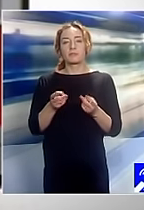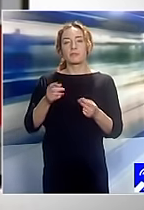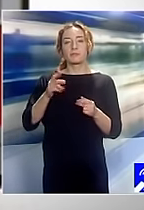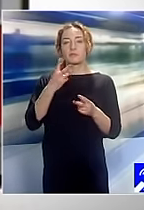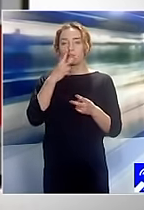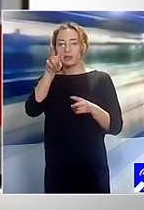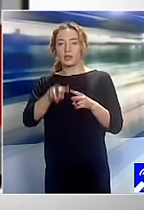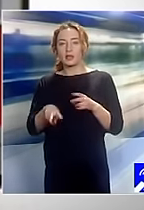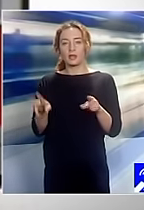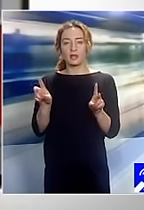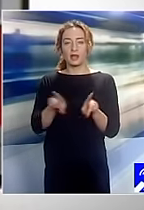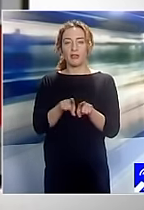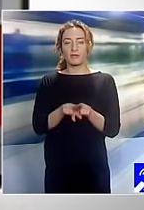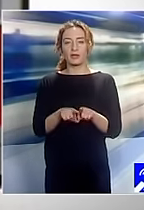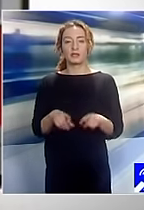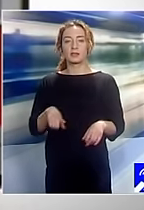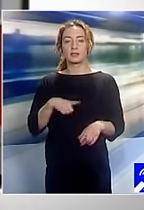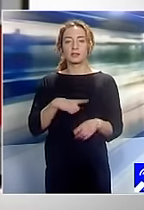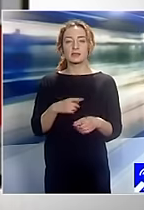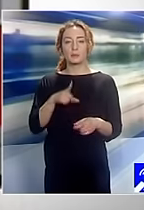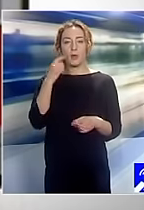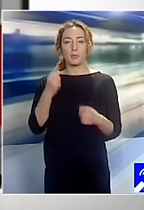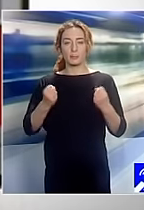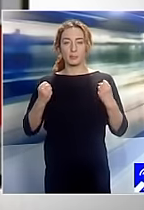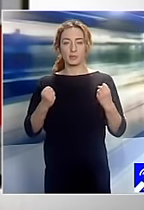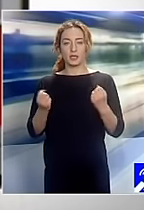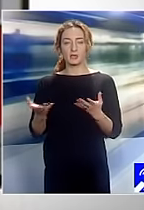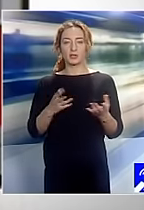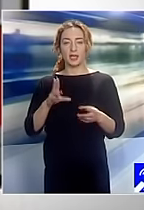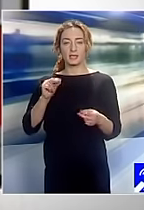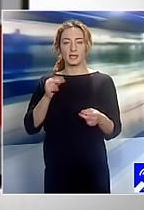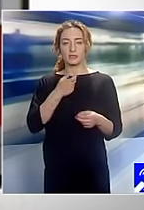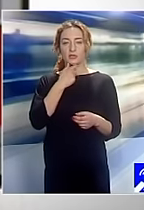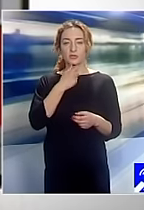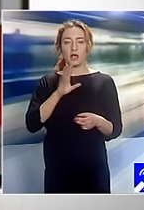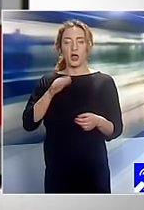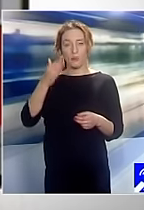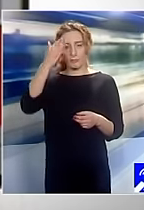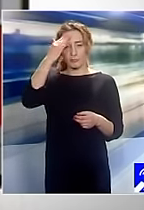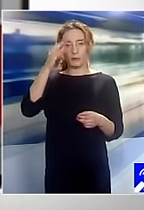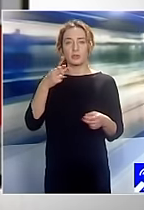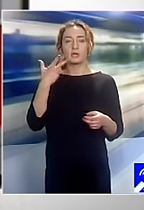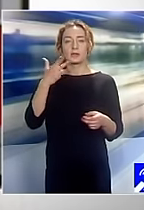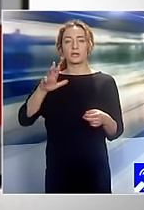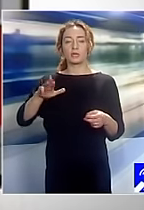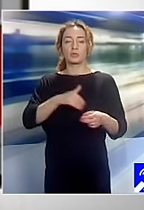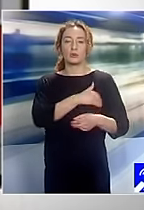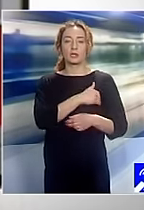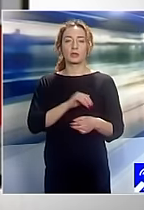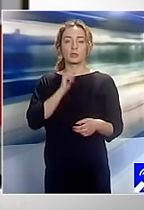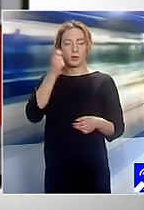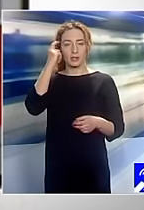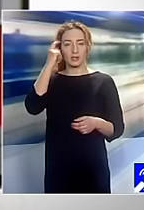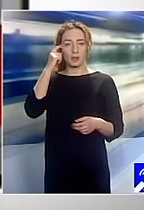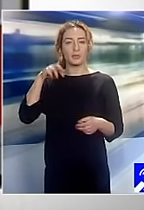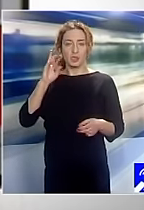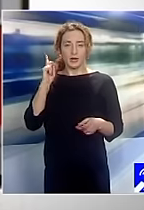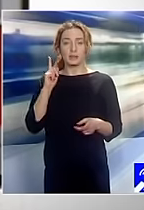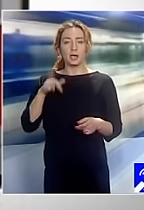de organismul gazdă. Sunt oameni puternici care la 30 de ani au febră 39, îi doare capul, dar merg la